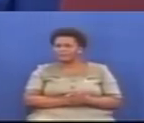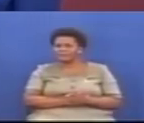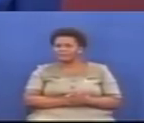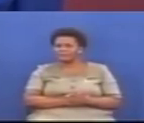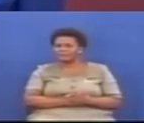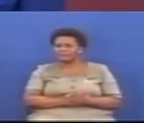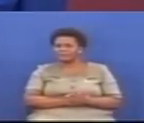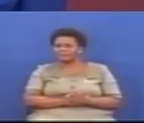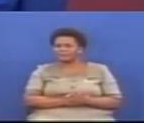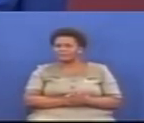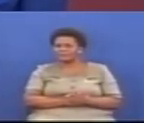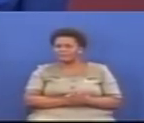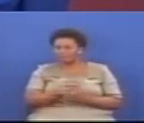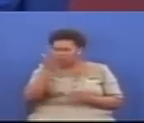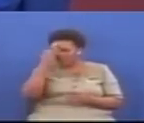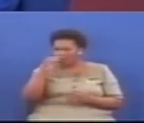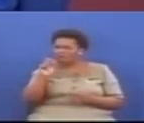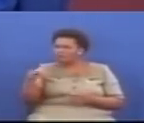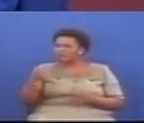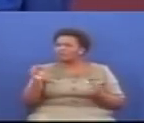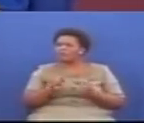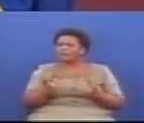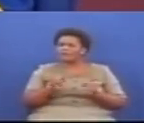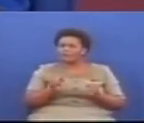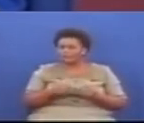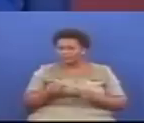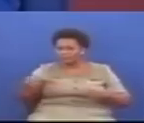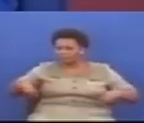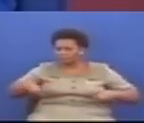Haraka haraka ile unajua tena.